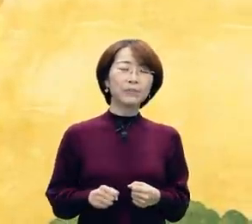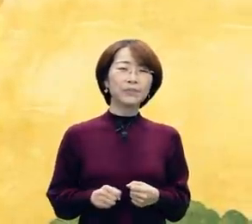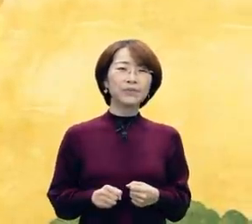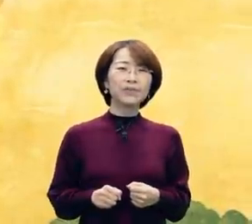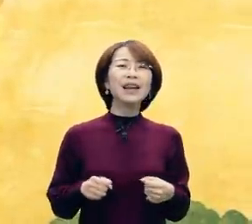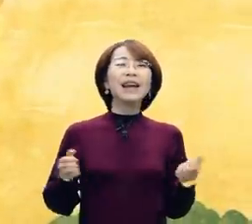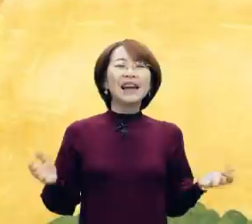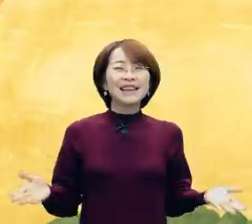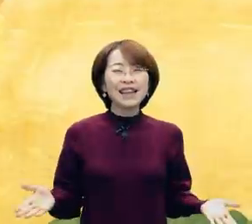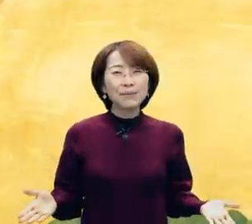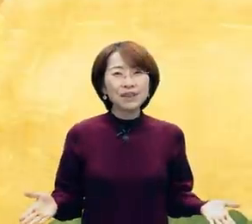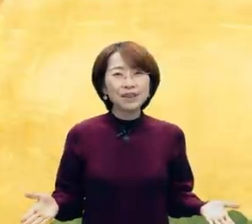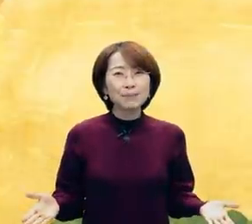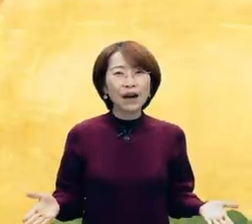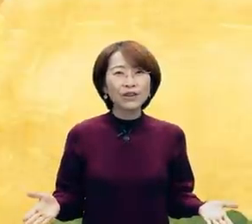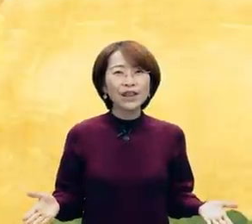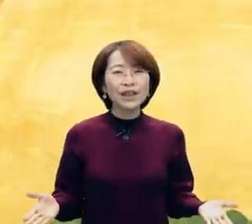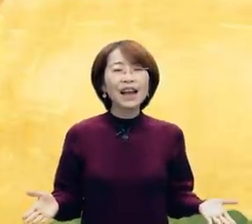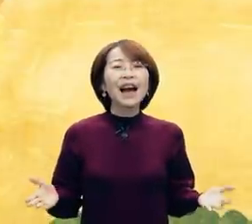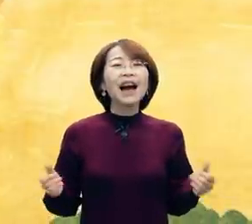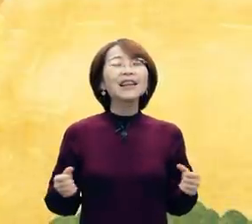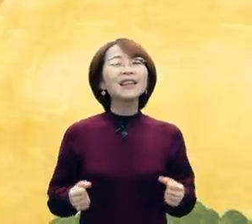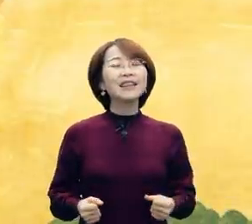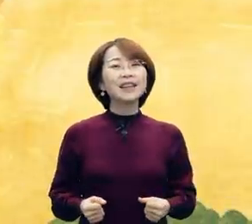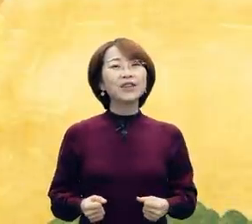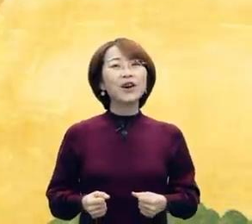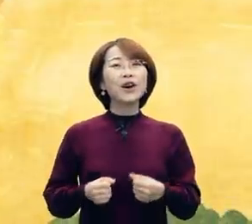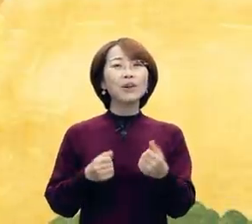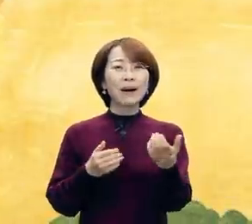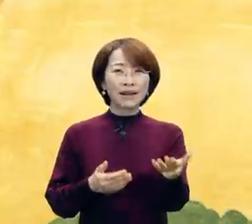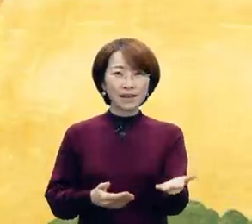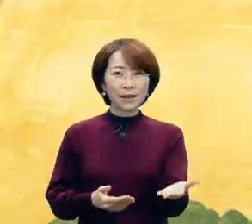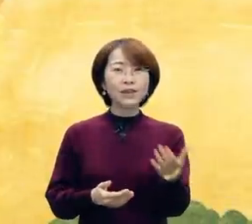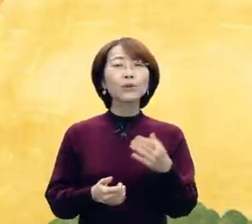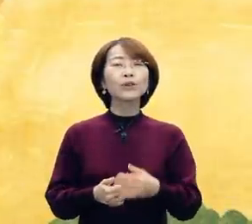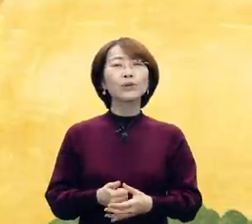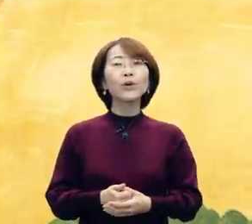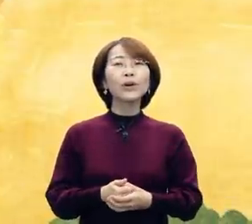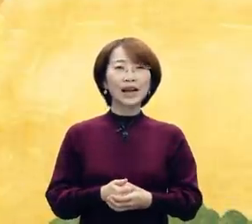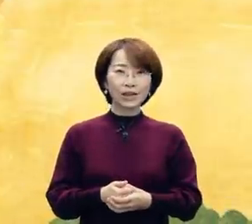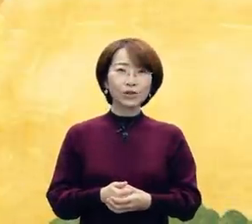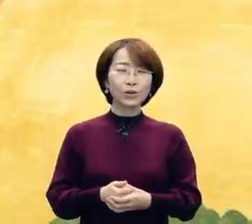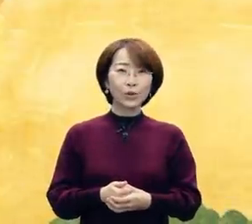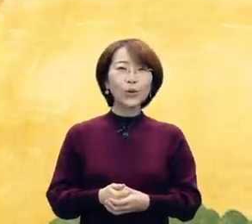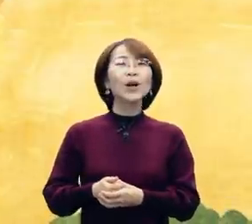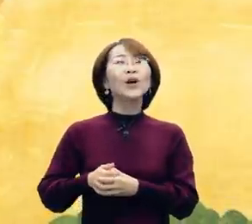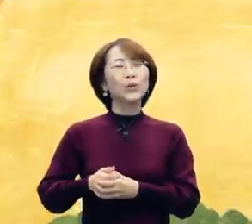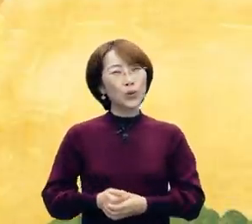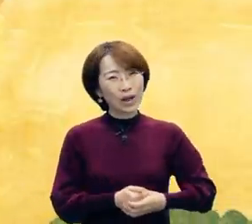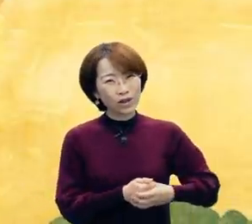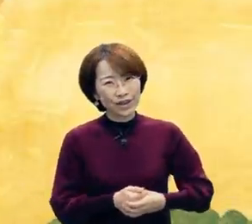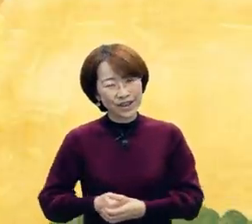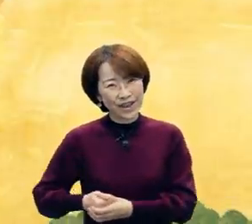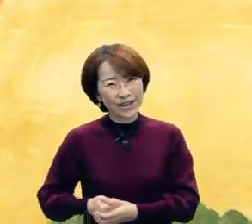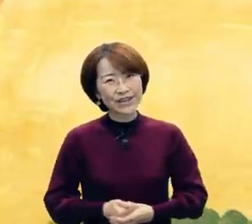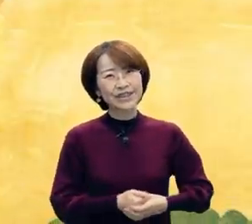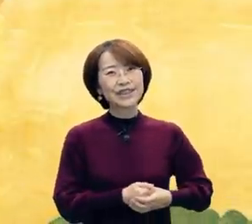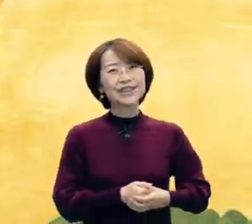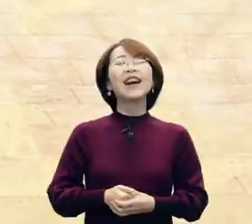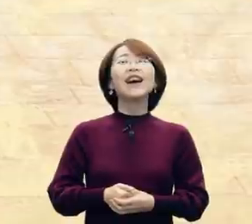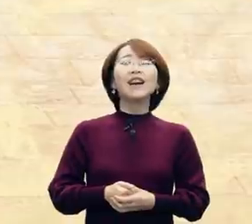있었어요. 사람들은 바울이 하나님께서 말씀하신 곳으로 갈 수 있도록